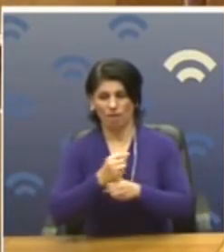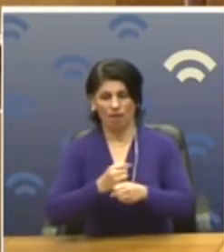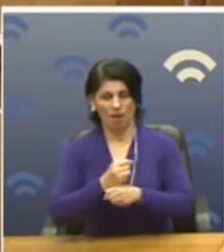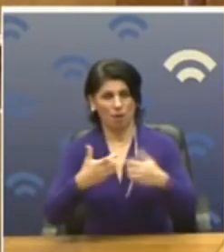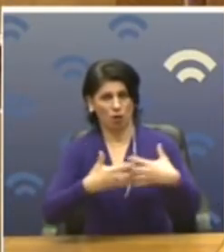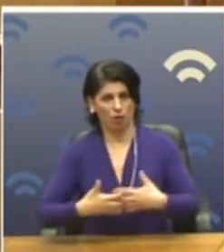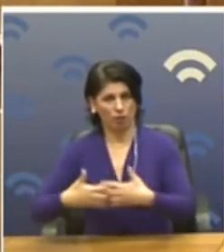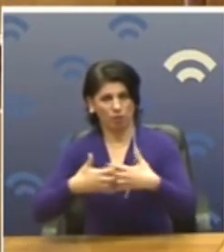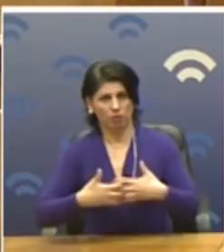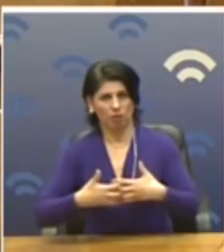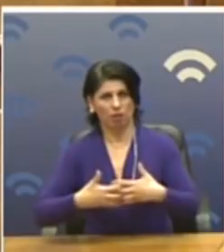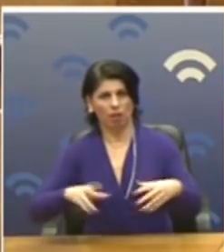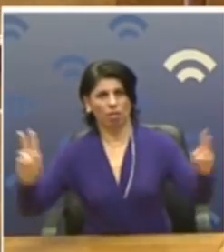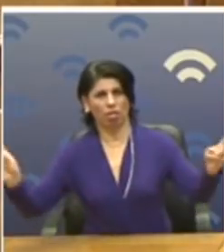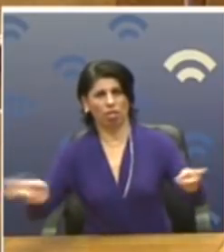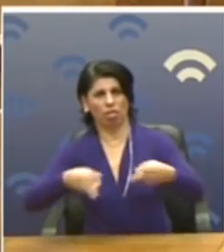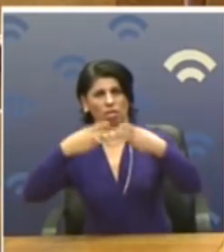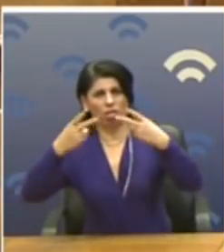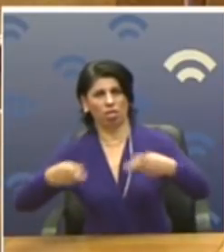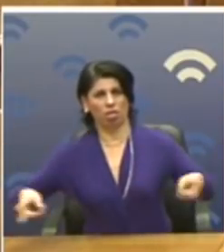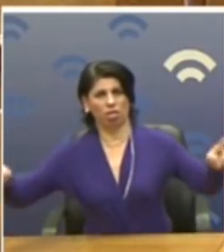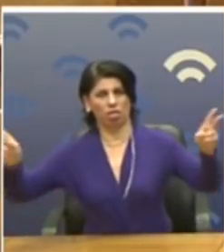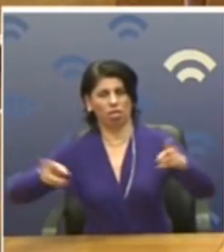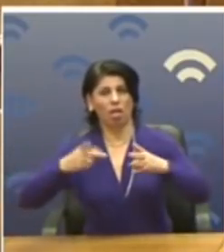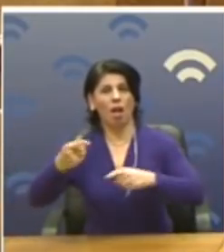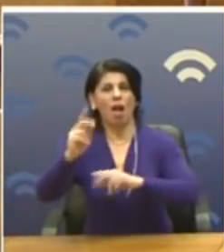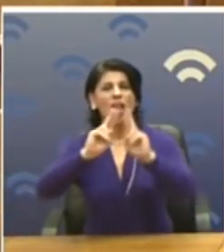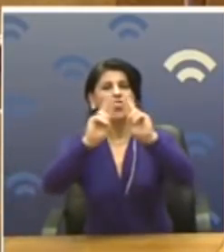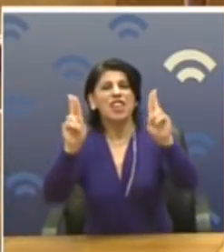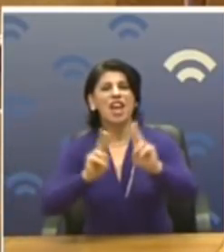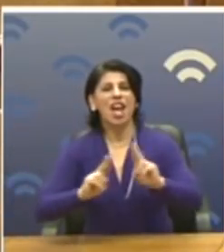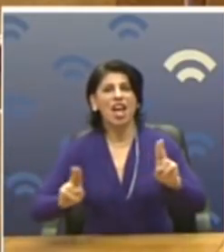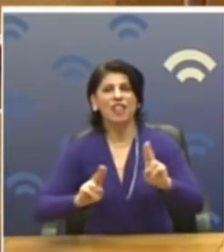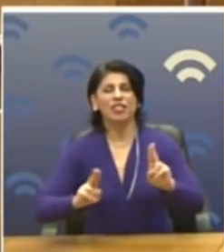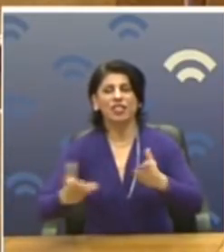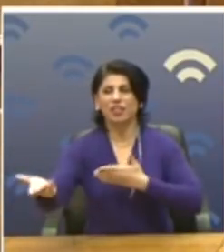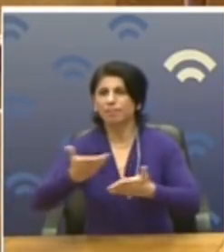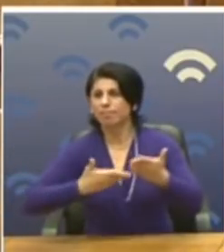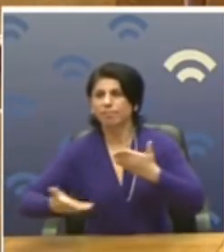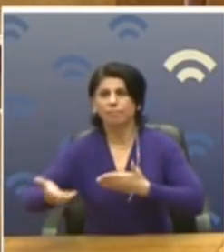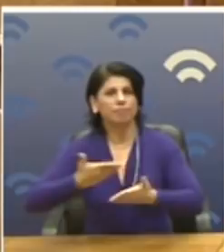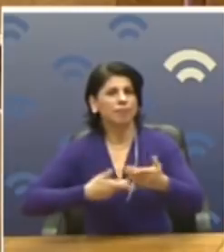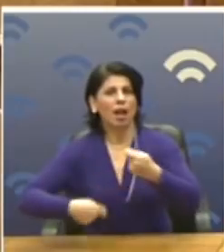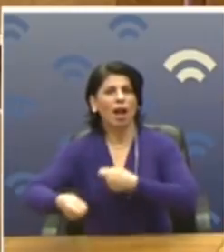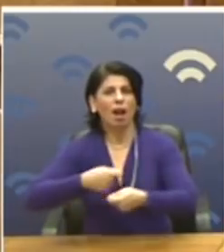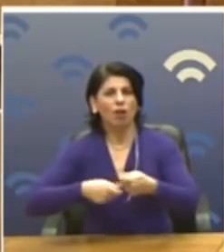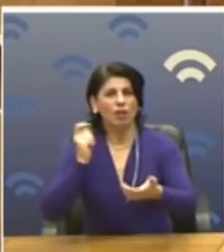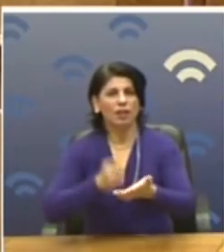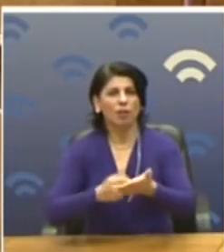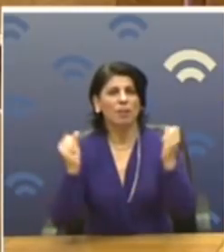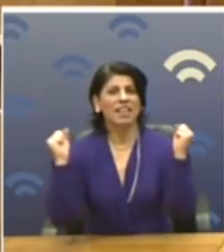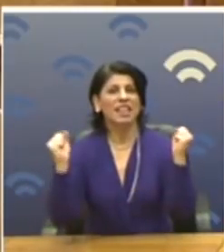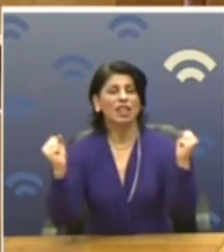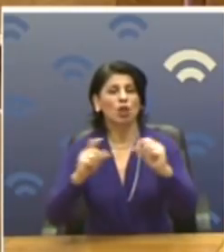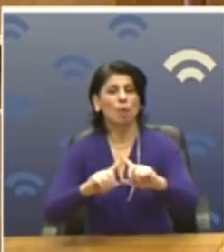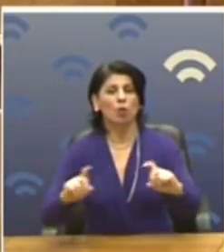είναι έρμεα στα διεθνή παζάρια για την προμήθεια υγειονομικού υλικού. Επιλογή δική σας